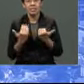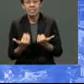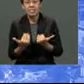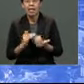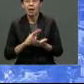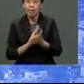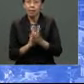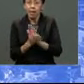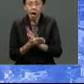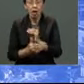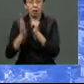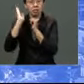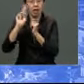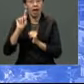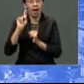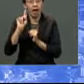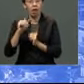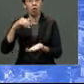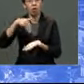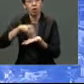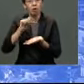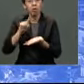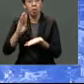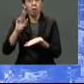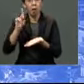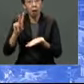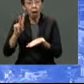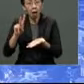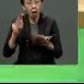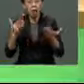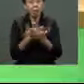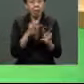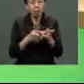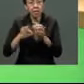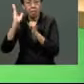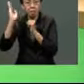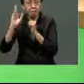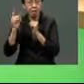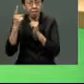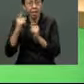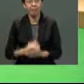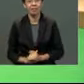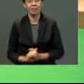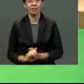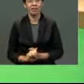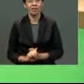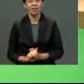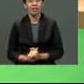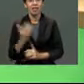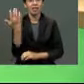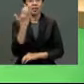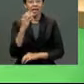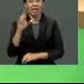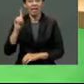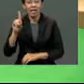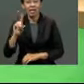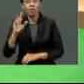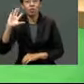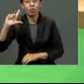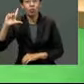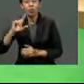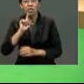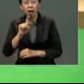ลี่ยนการแถลงข่าวของสบค.ก็เลยมีคำถามมาจากเดลีนิวค่ะถามว่ากรณีที่มีข่าวนะคะว่าสบค.